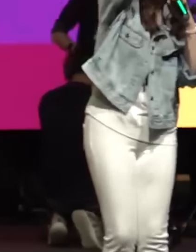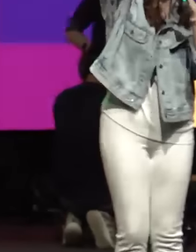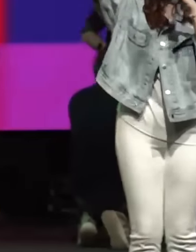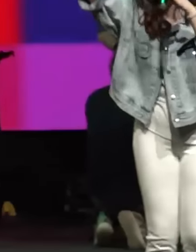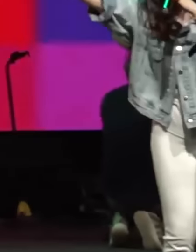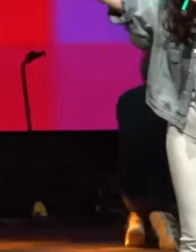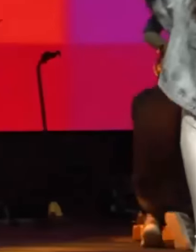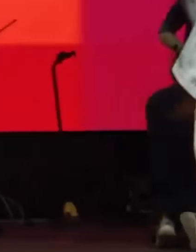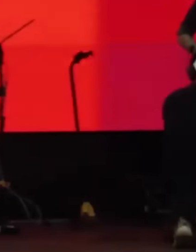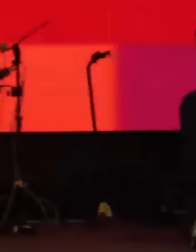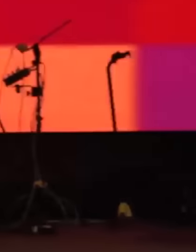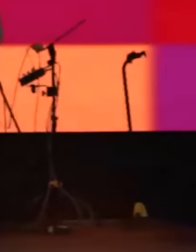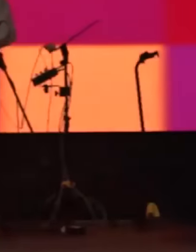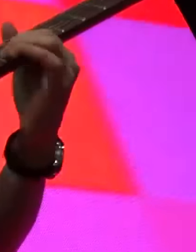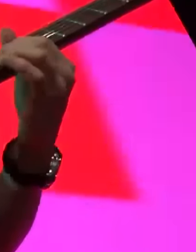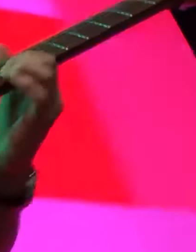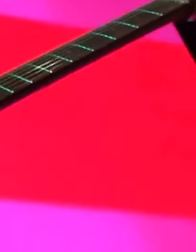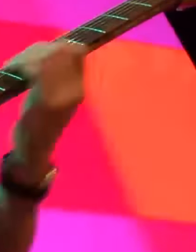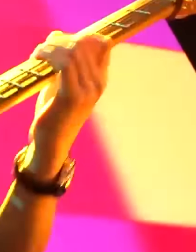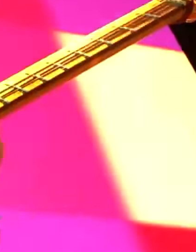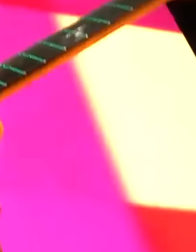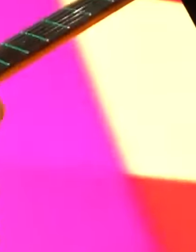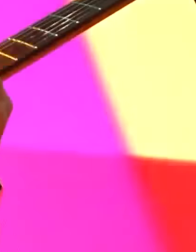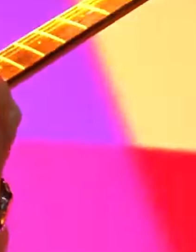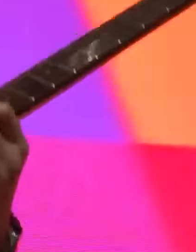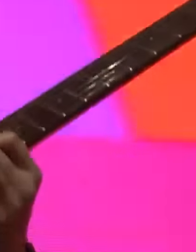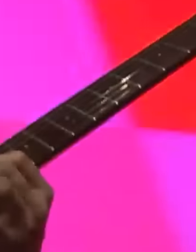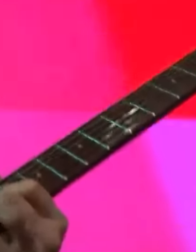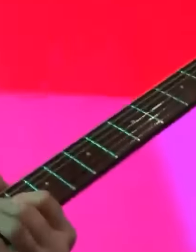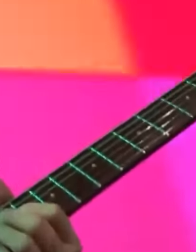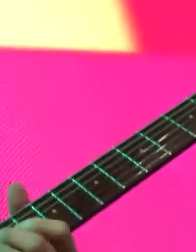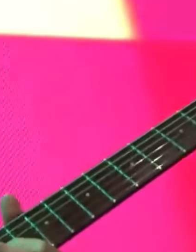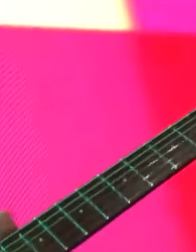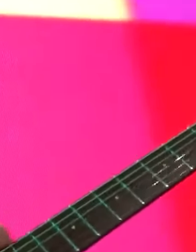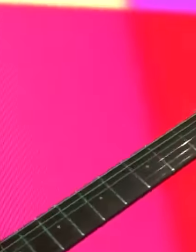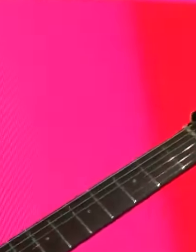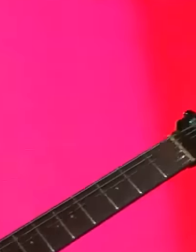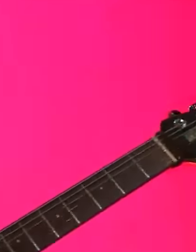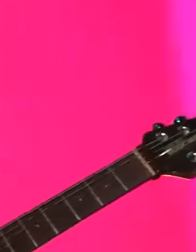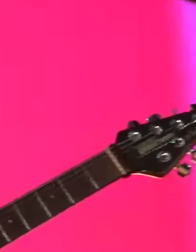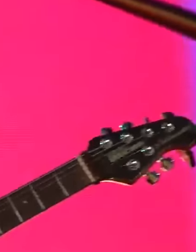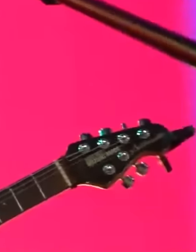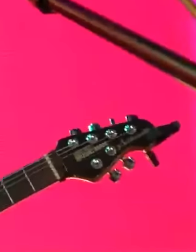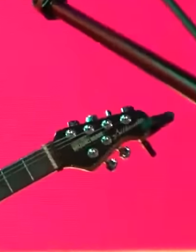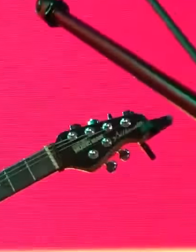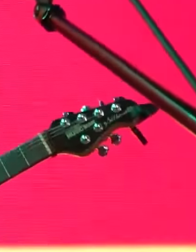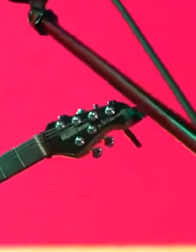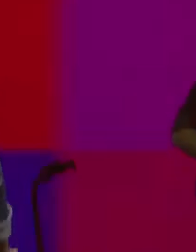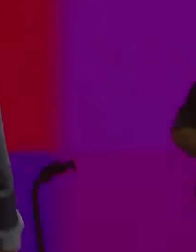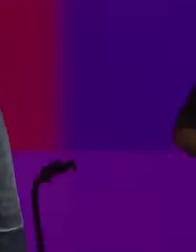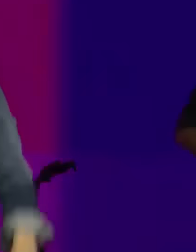Sorakan kemenangan, terpujilah namamu Yesus Raja,